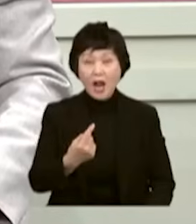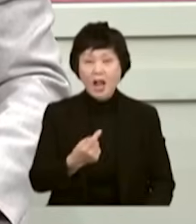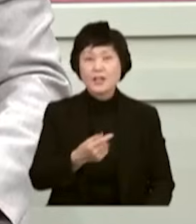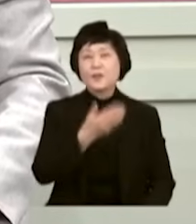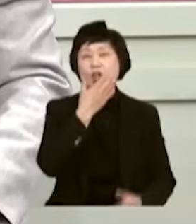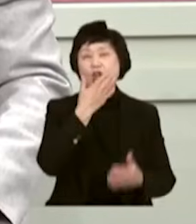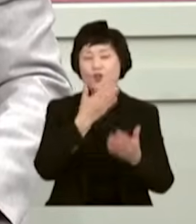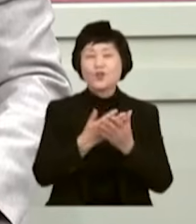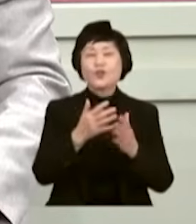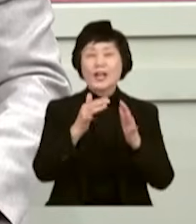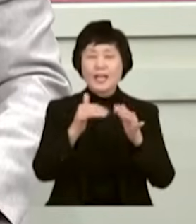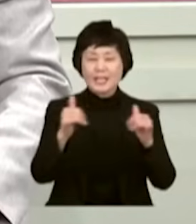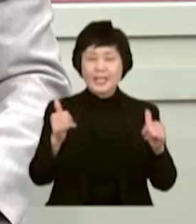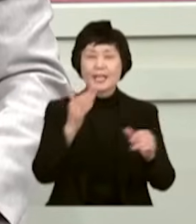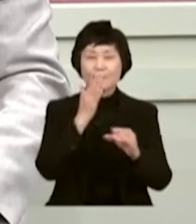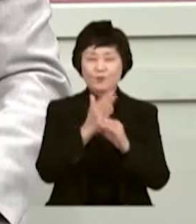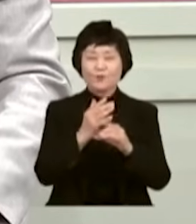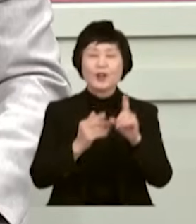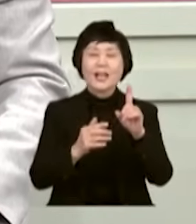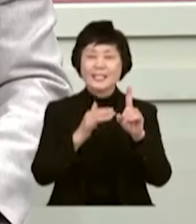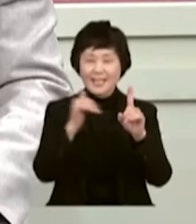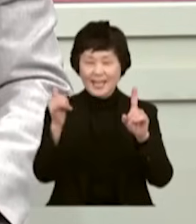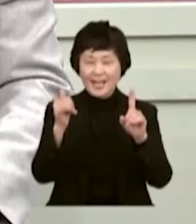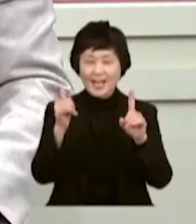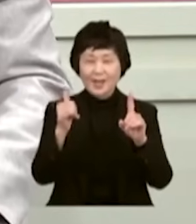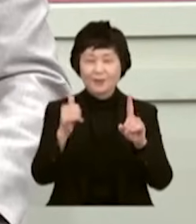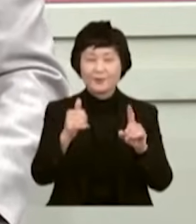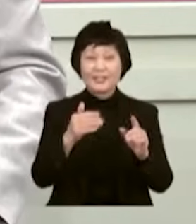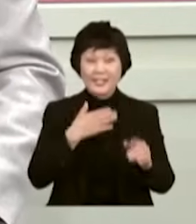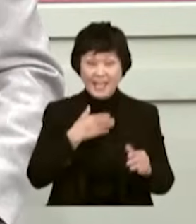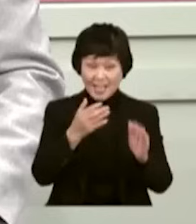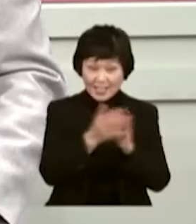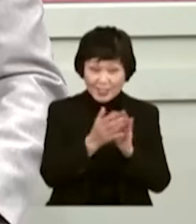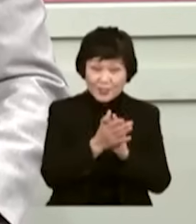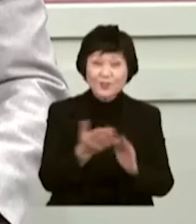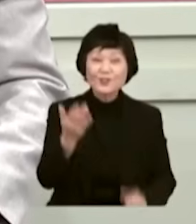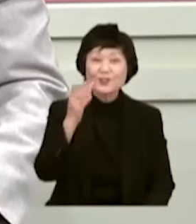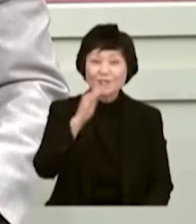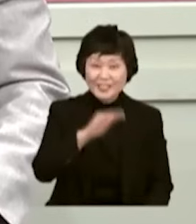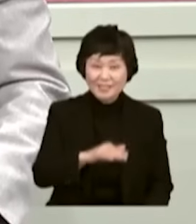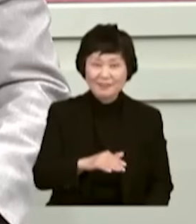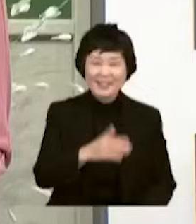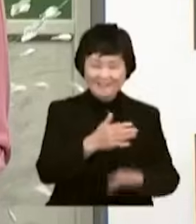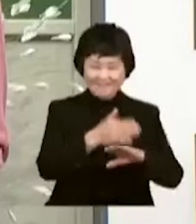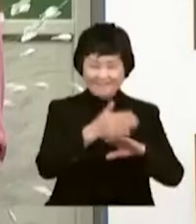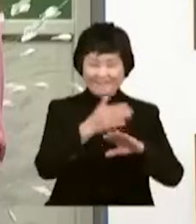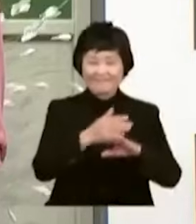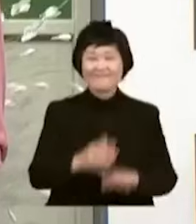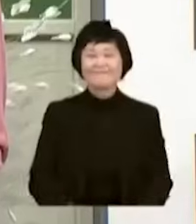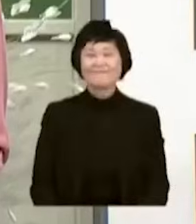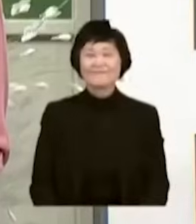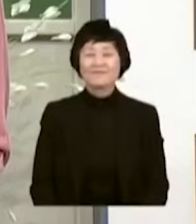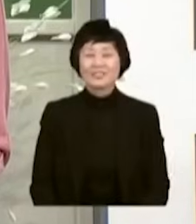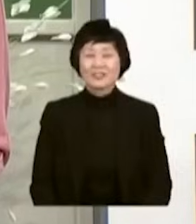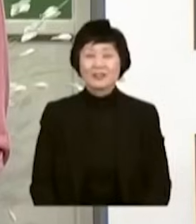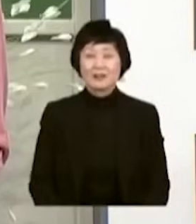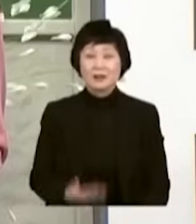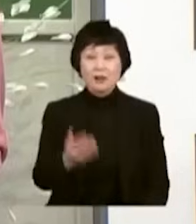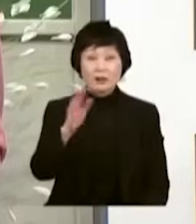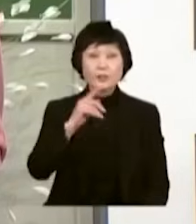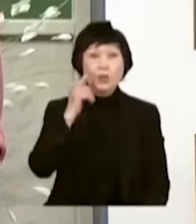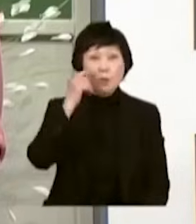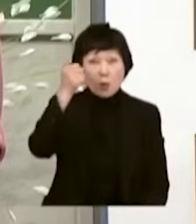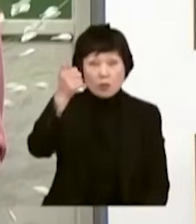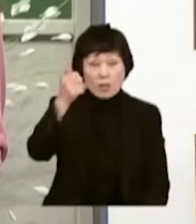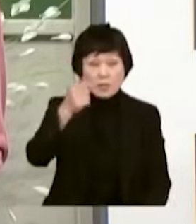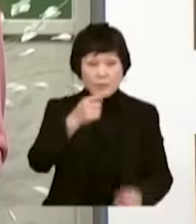한 사람 중에 하나거든요. 예. 조영구 친구지만 네. 미안합니다. 근데 목사님은